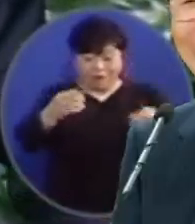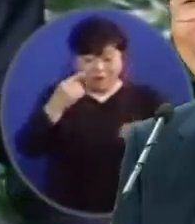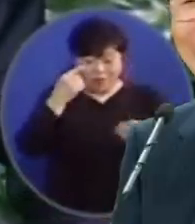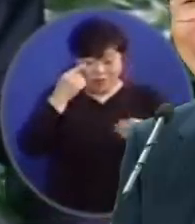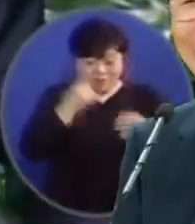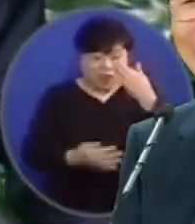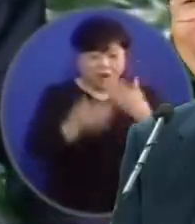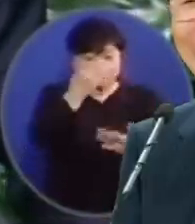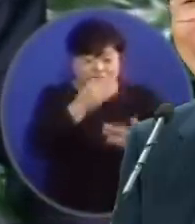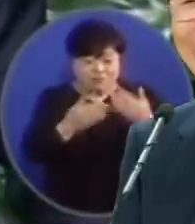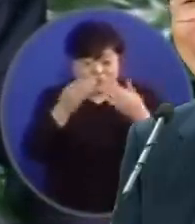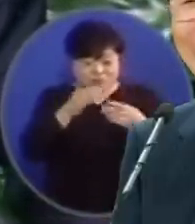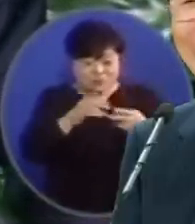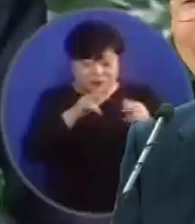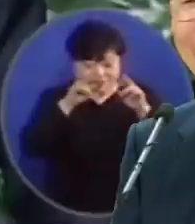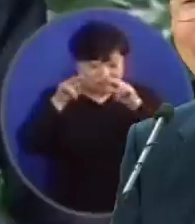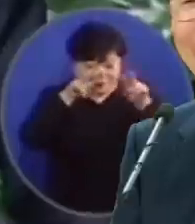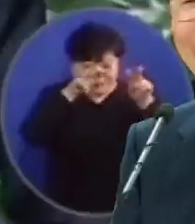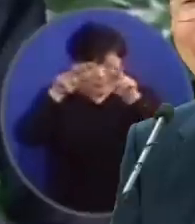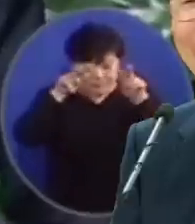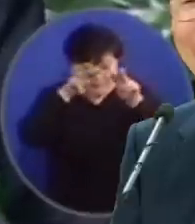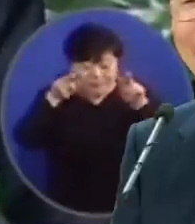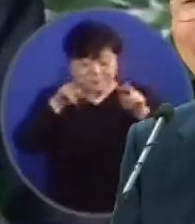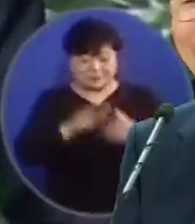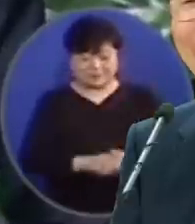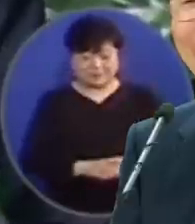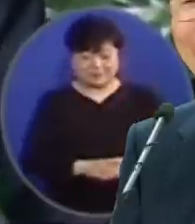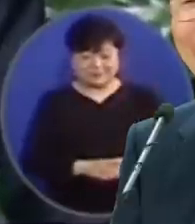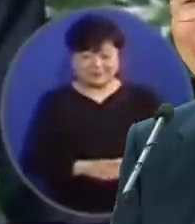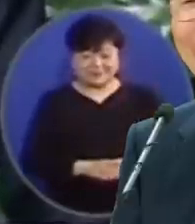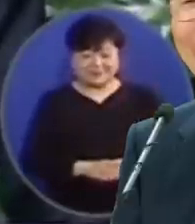불을 착착착착 흘립니다. 흘리면서